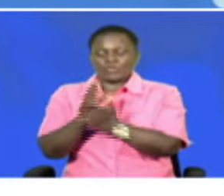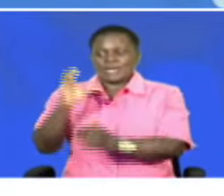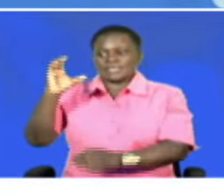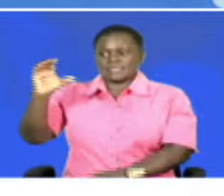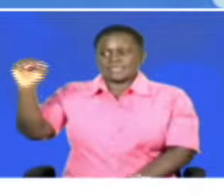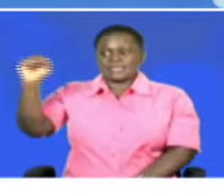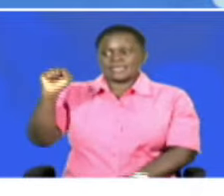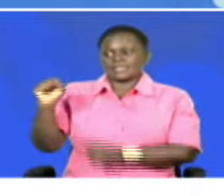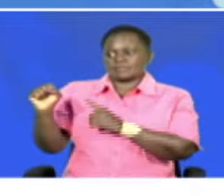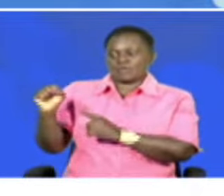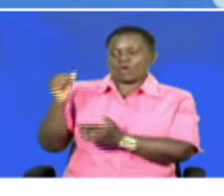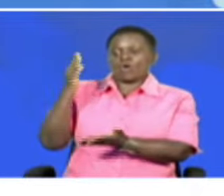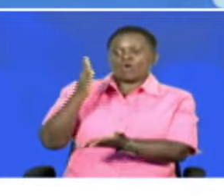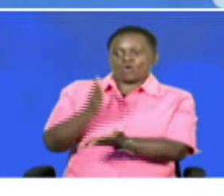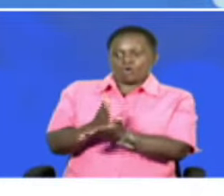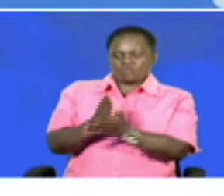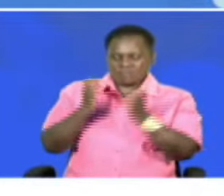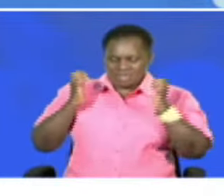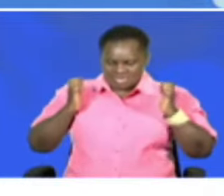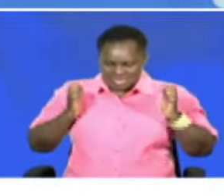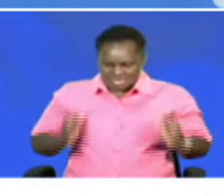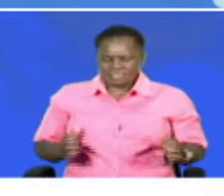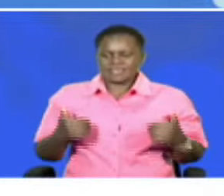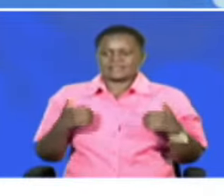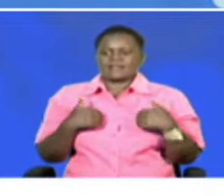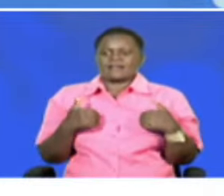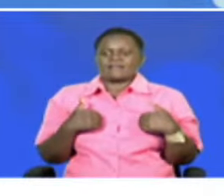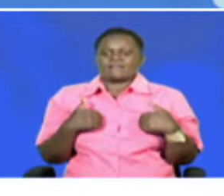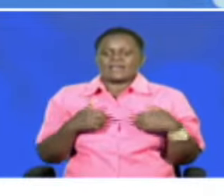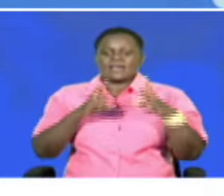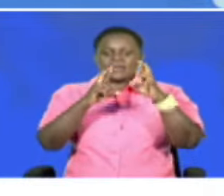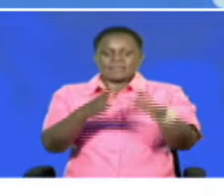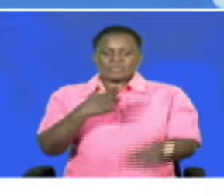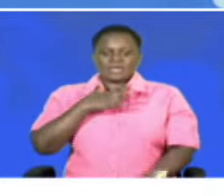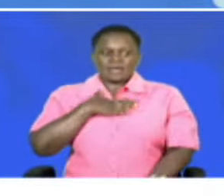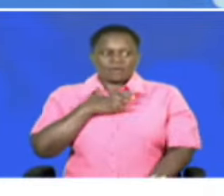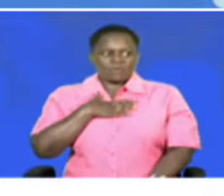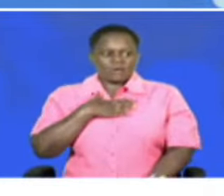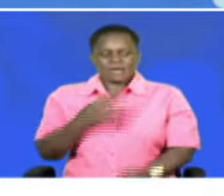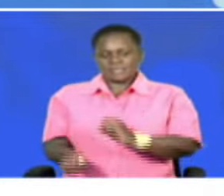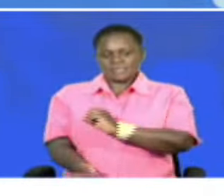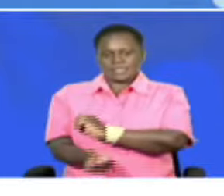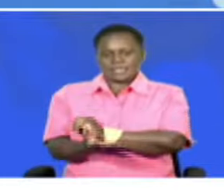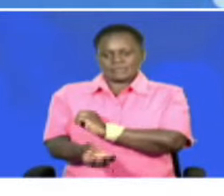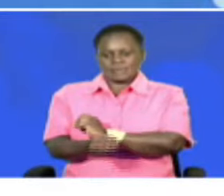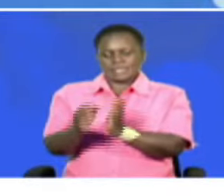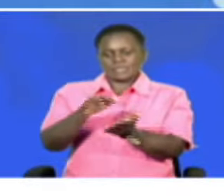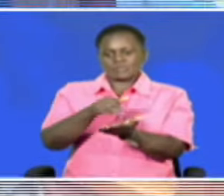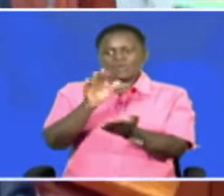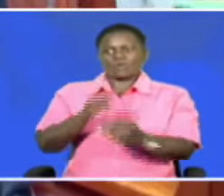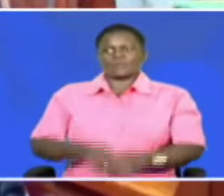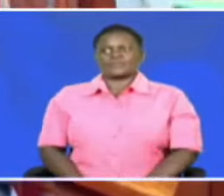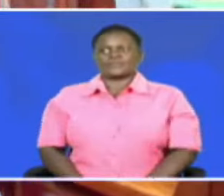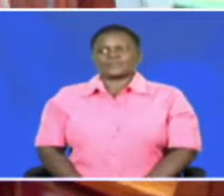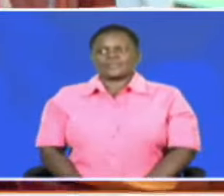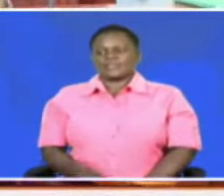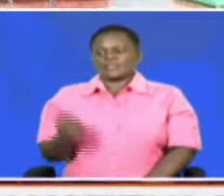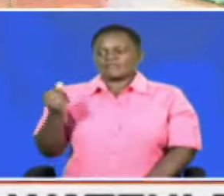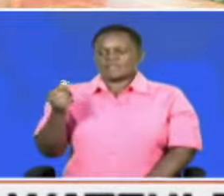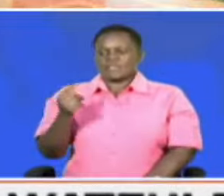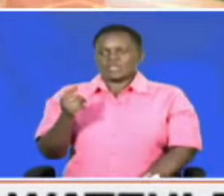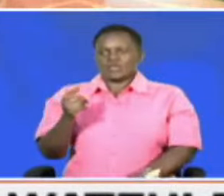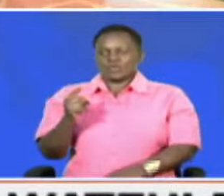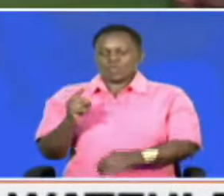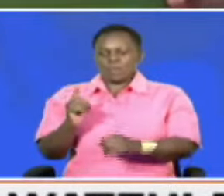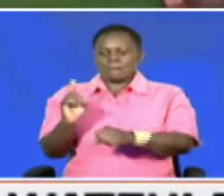mawaziri watakaoidhinishwa ni waadilifu. Mwanahabari wetu Vera Mora anatueleza zaidi. Dakika chache kabla